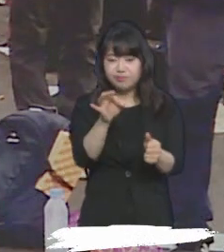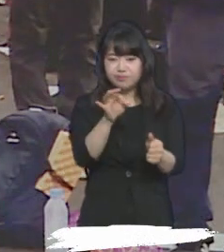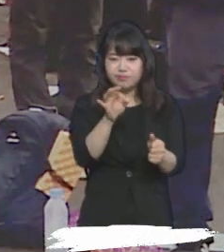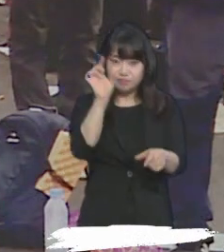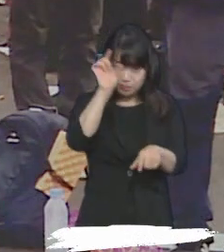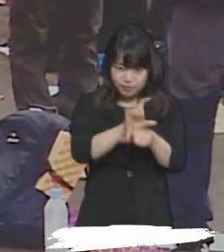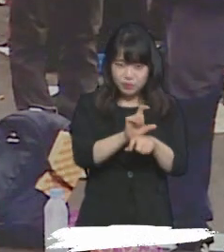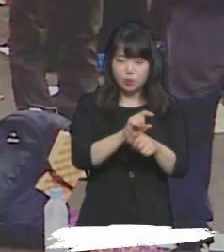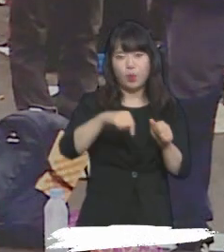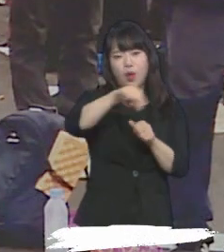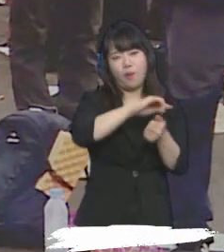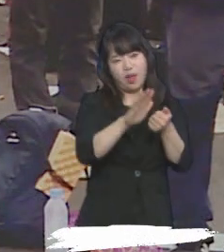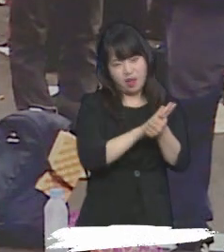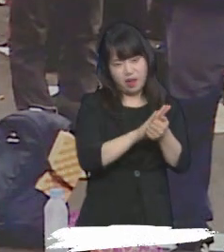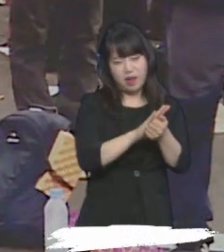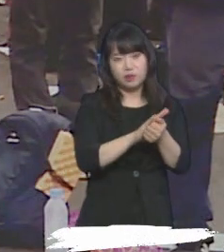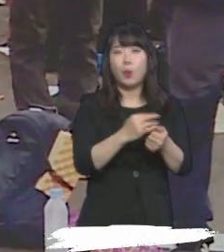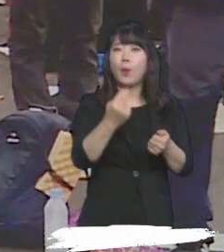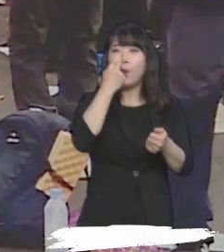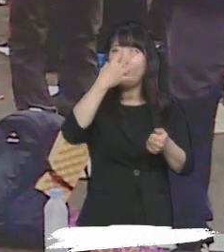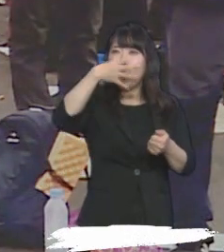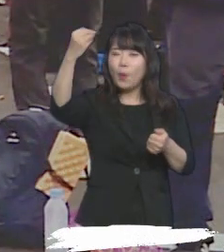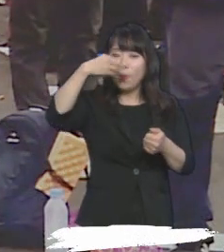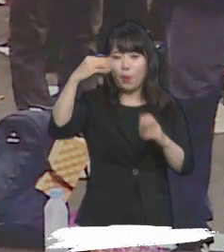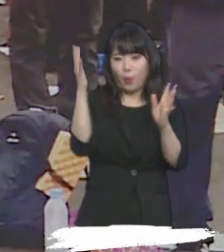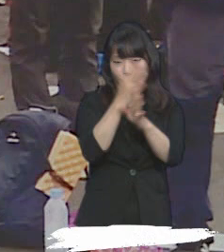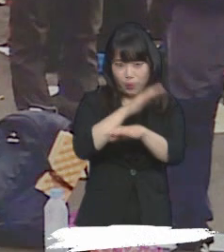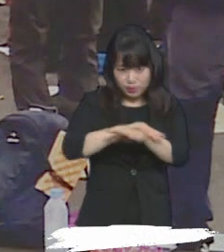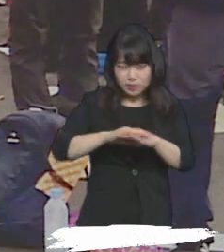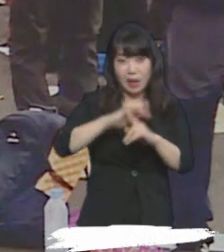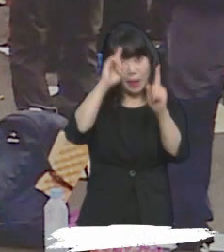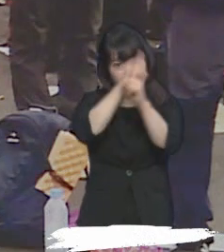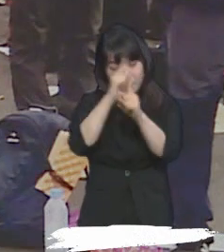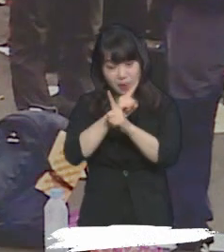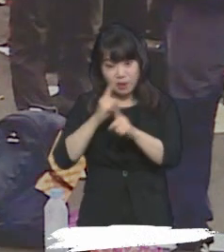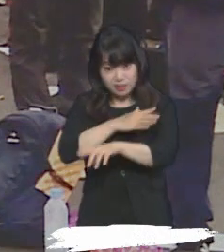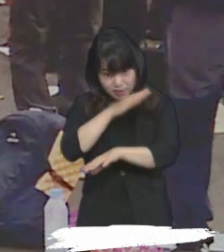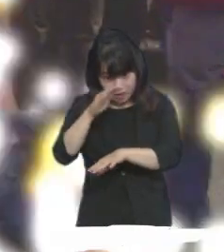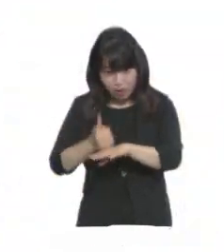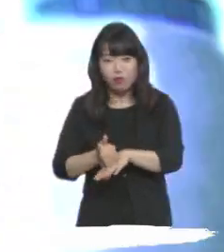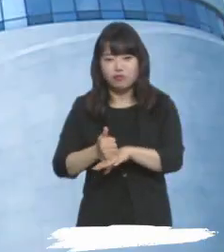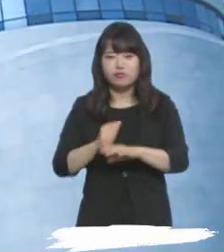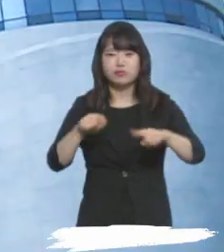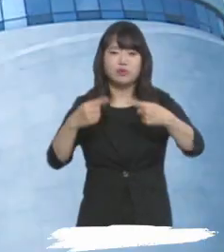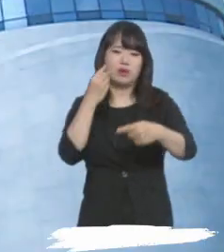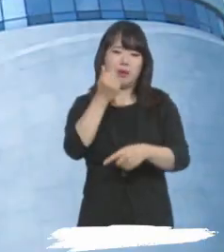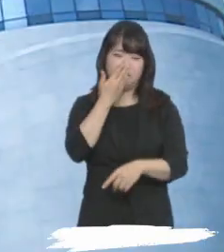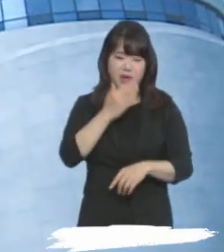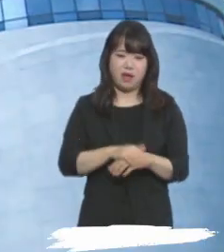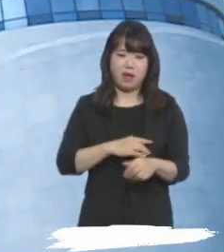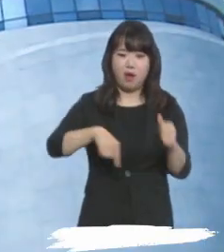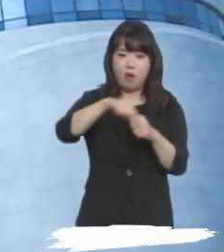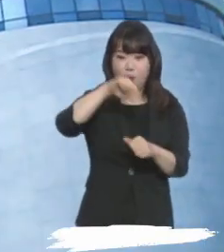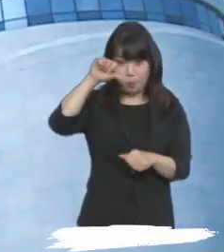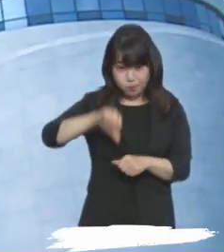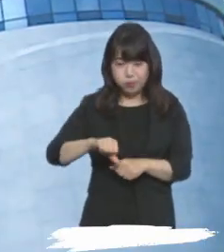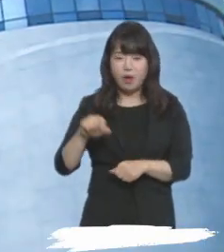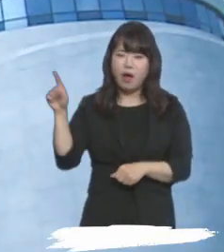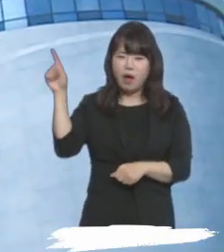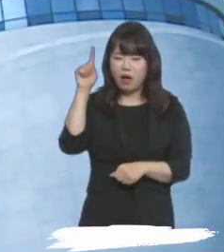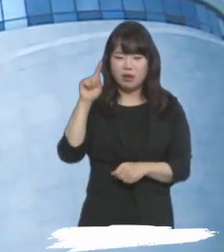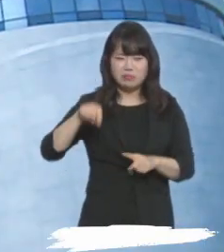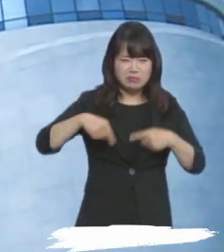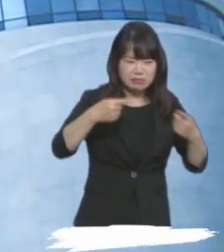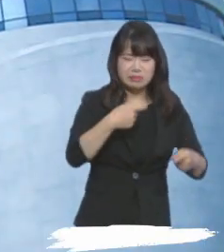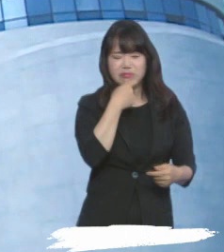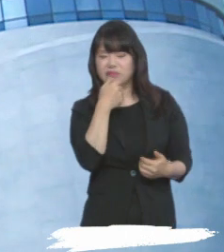그리고 처우 개선 그리고 환기 시설 개선 이런 것들이 전반적으로 같이 병행돼서 이루어져야 된다. 어려운 환경에서 누구든 오려고